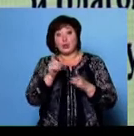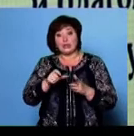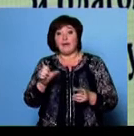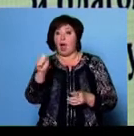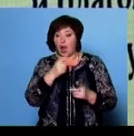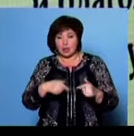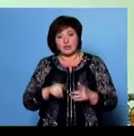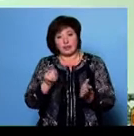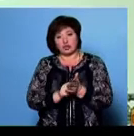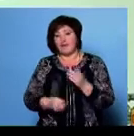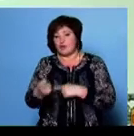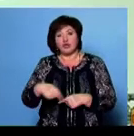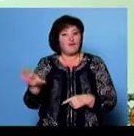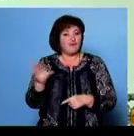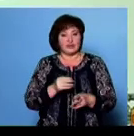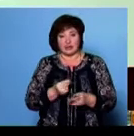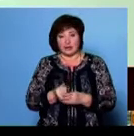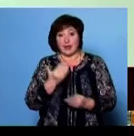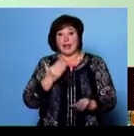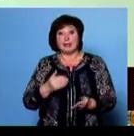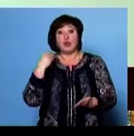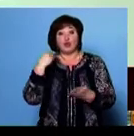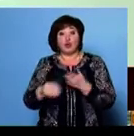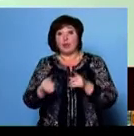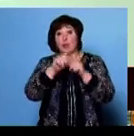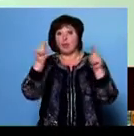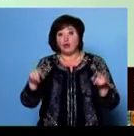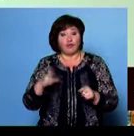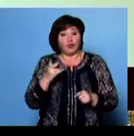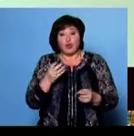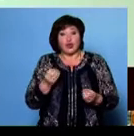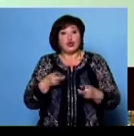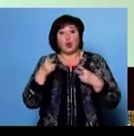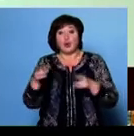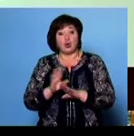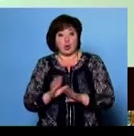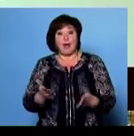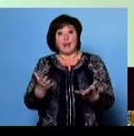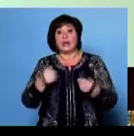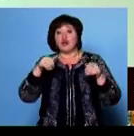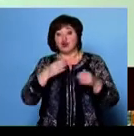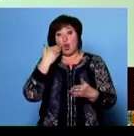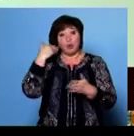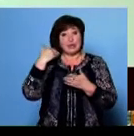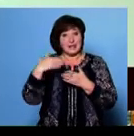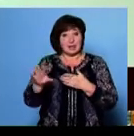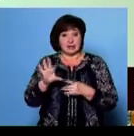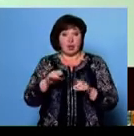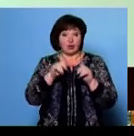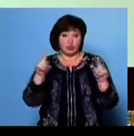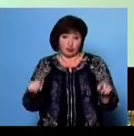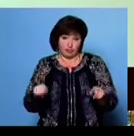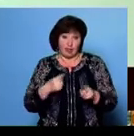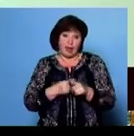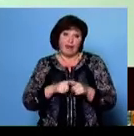вернуть все деньги. Если он уже приобрел путевку, но еще не выехал, и принял такое решение отказаться от путевки, в